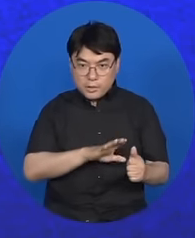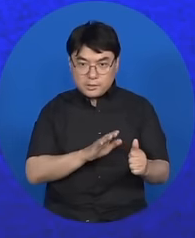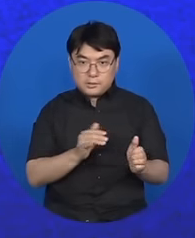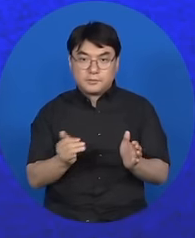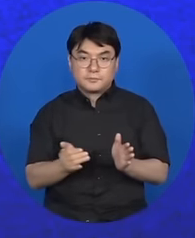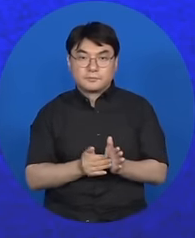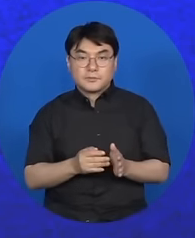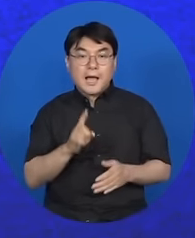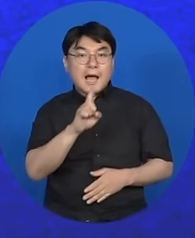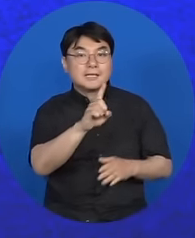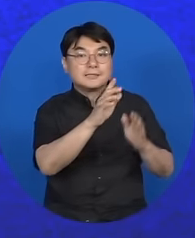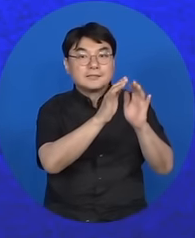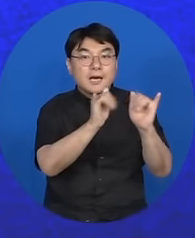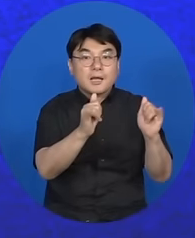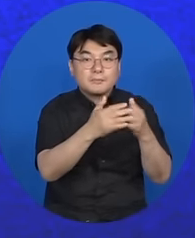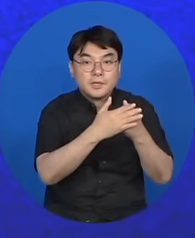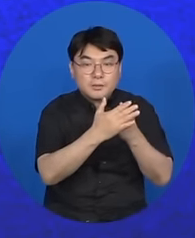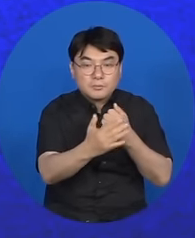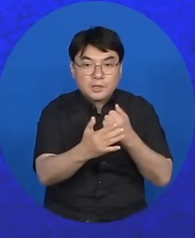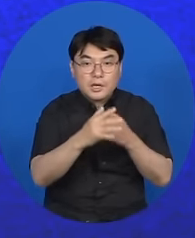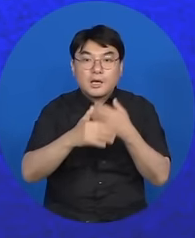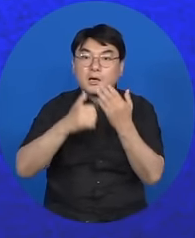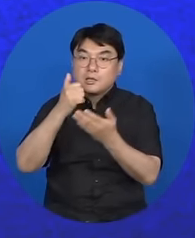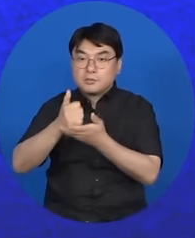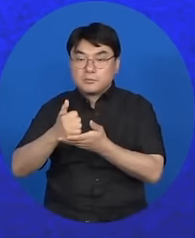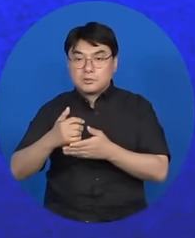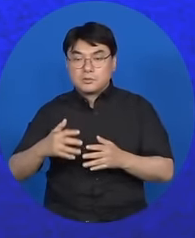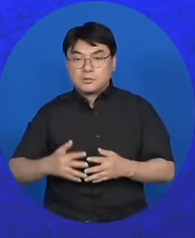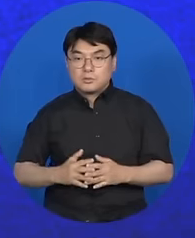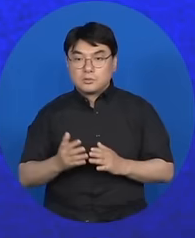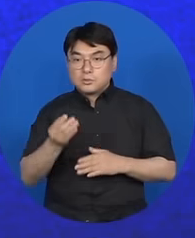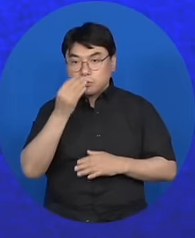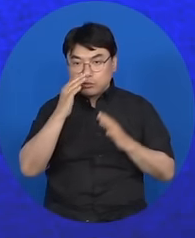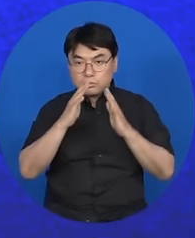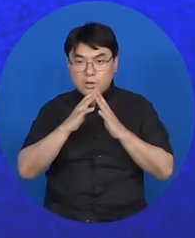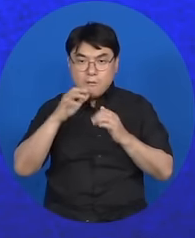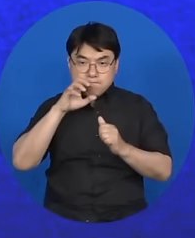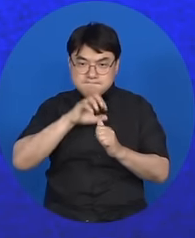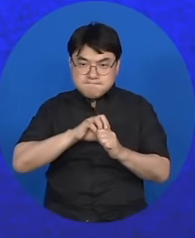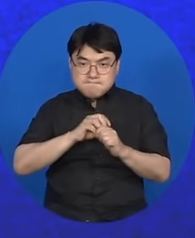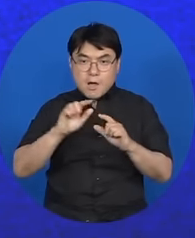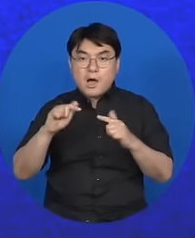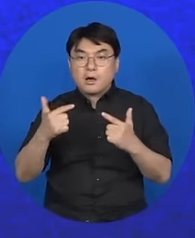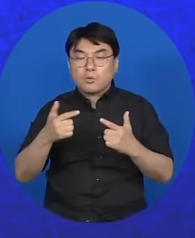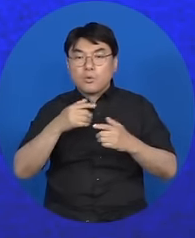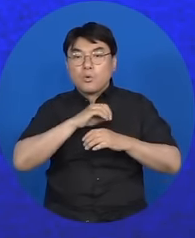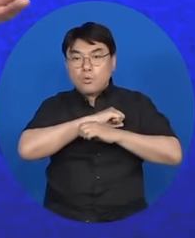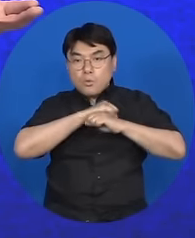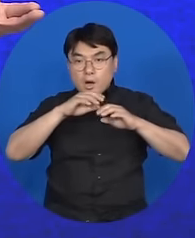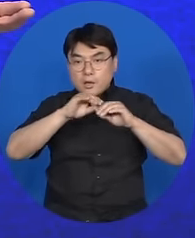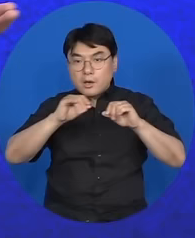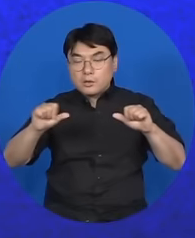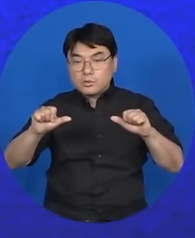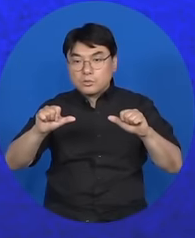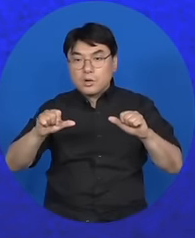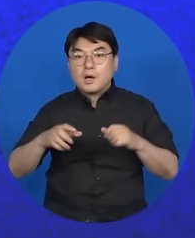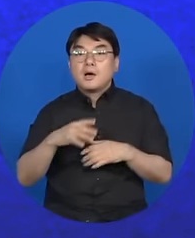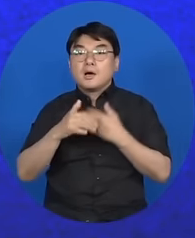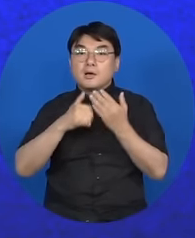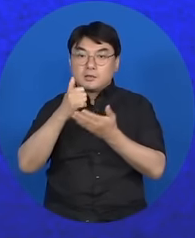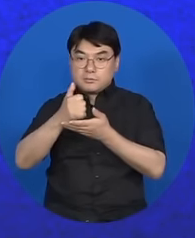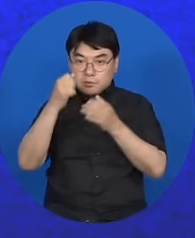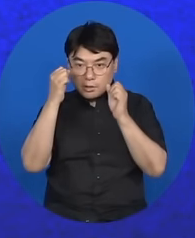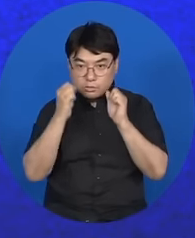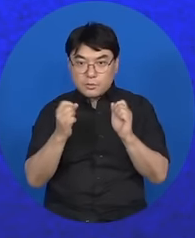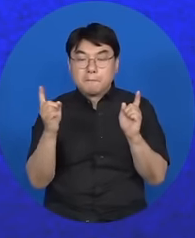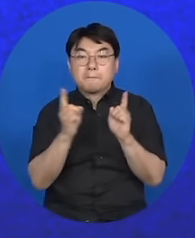때문에. 하나님은 건물에 갇혀 계시지 않고 성전에 갇혀 계시지 않고 광야에서도 하나님은 임재하실 수 있고 만날 수